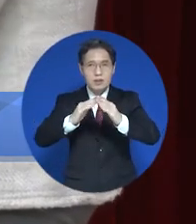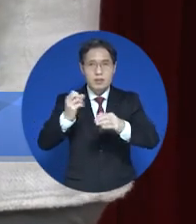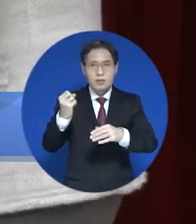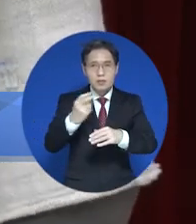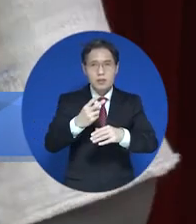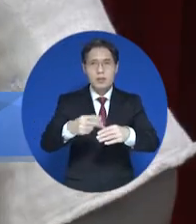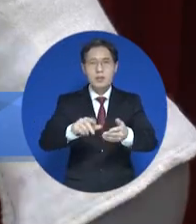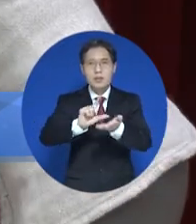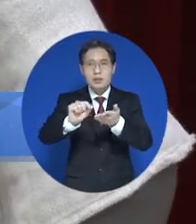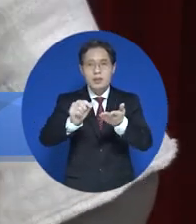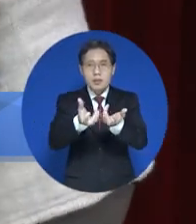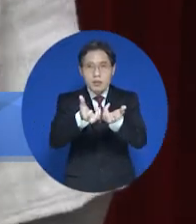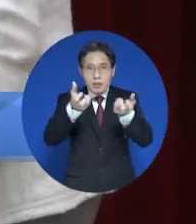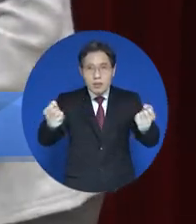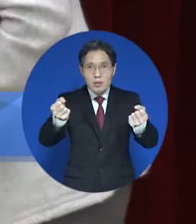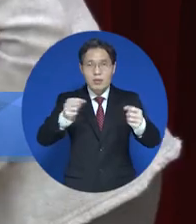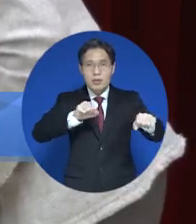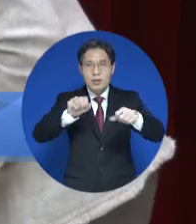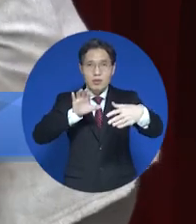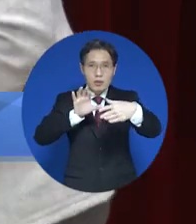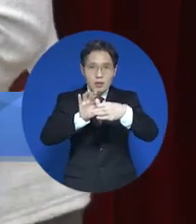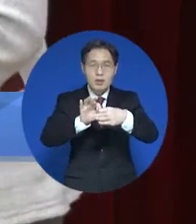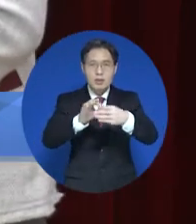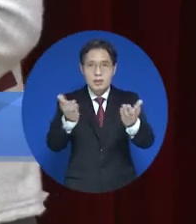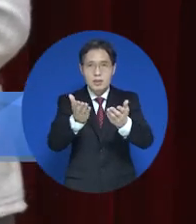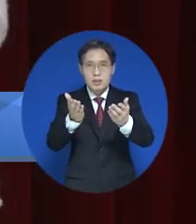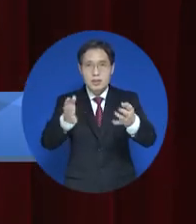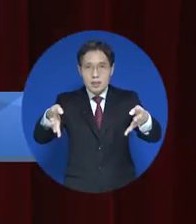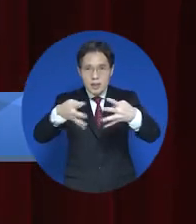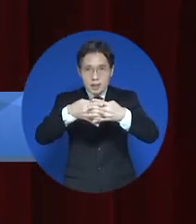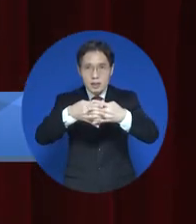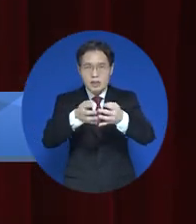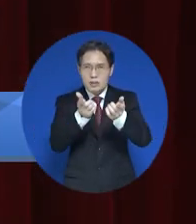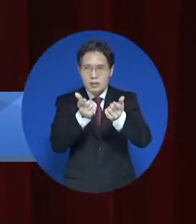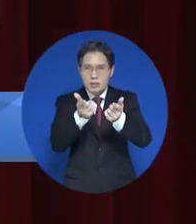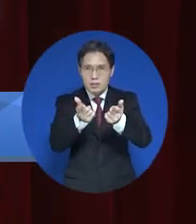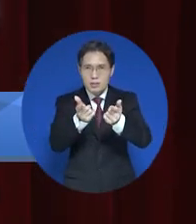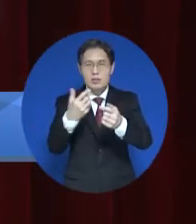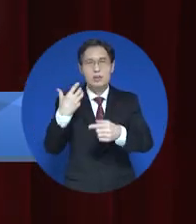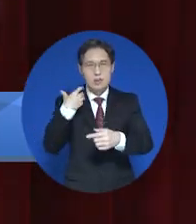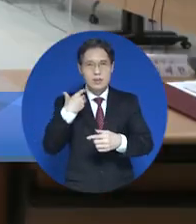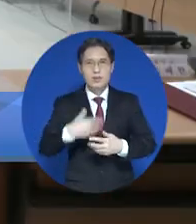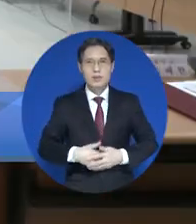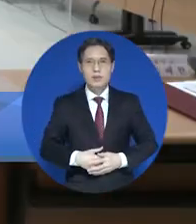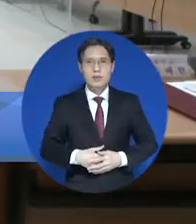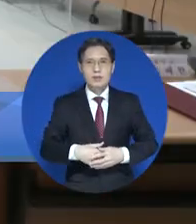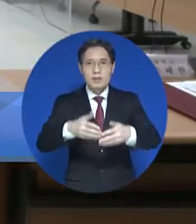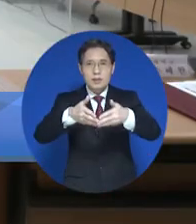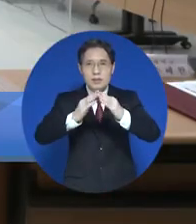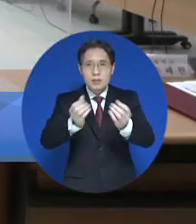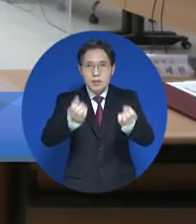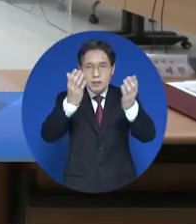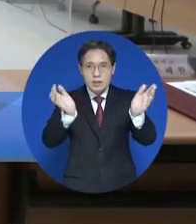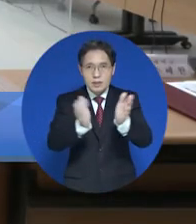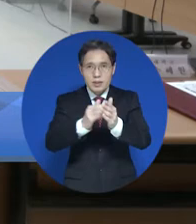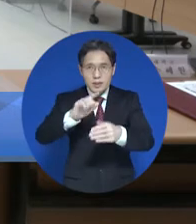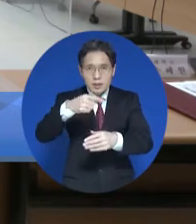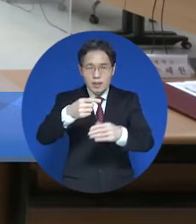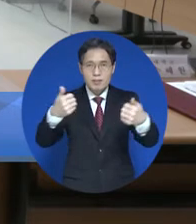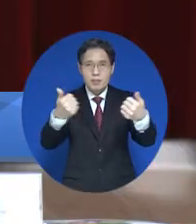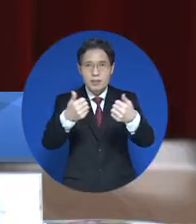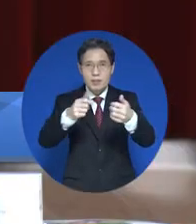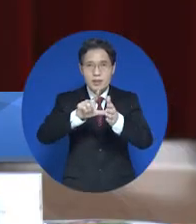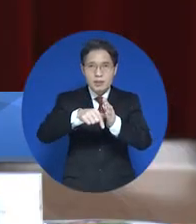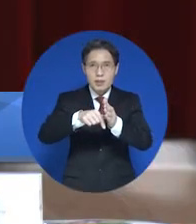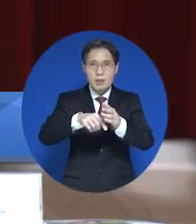지방분권 촉진 활동과 관련한 사업의 협의 및 조정 등을 진행합니다 출범식에 이어 진행된 본 회의에서는